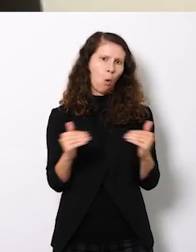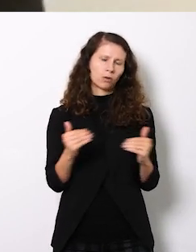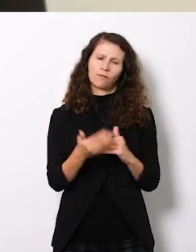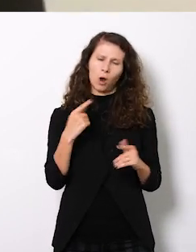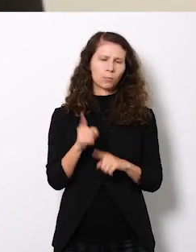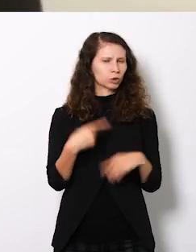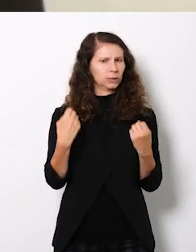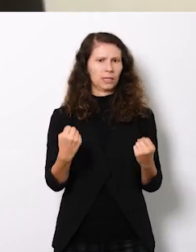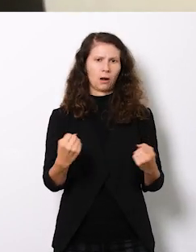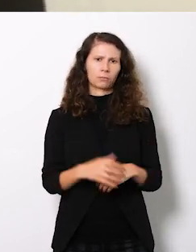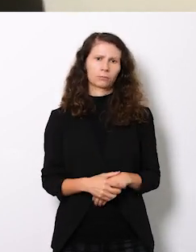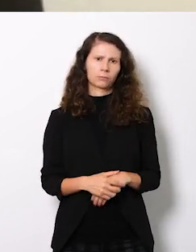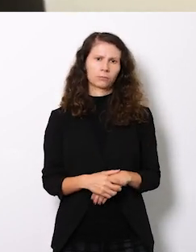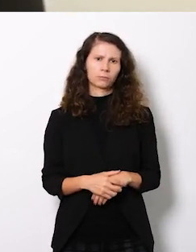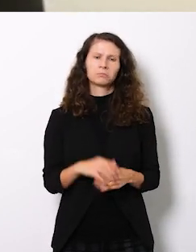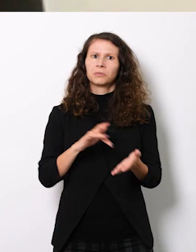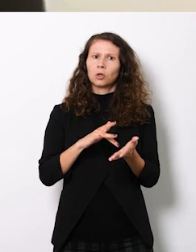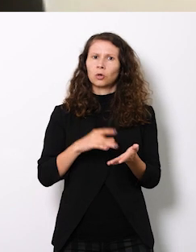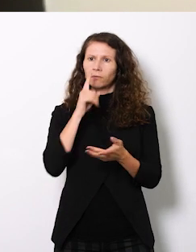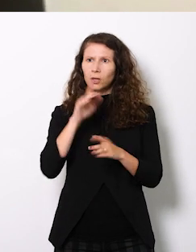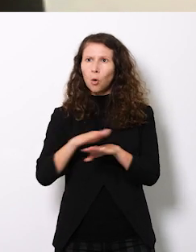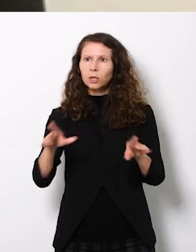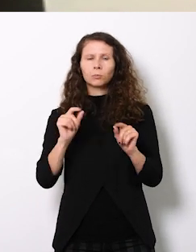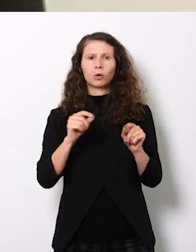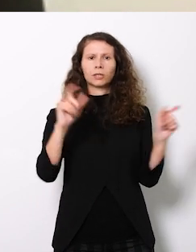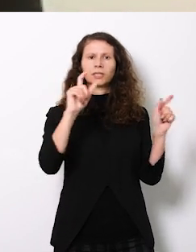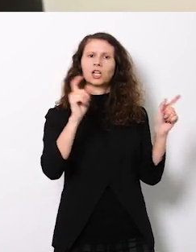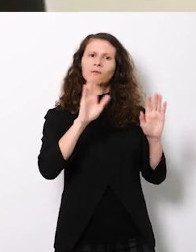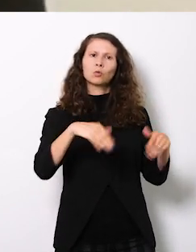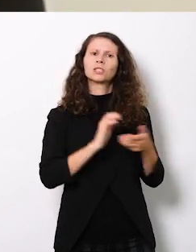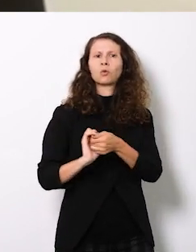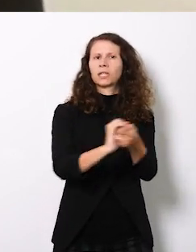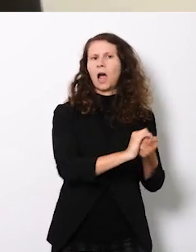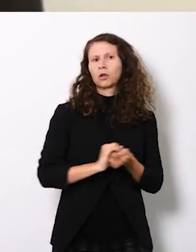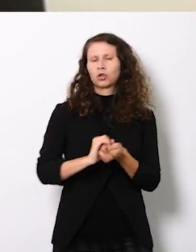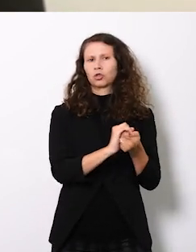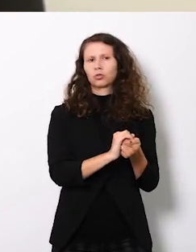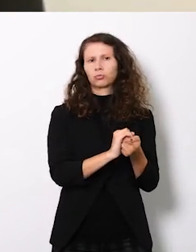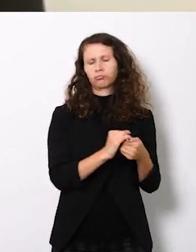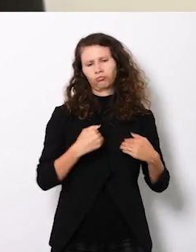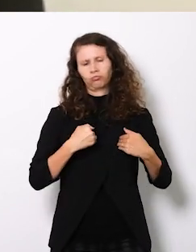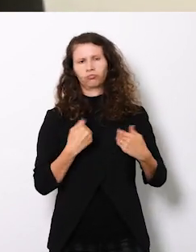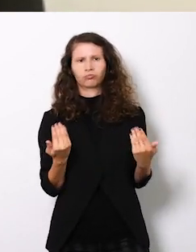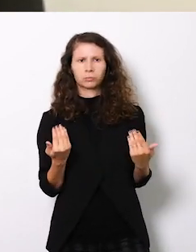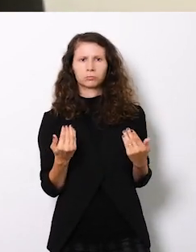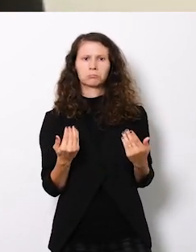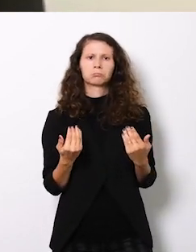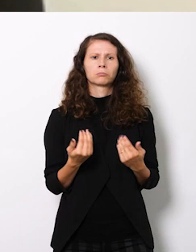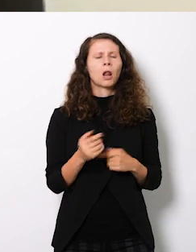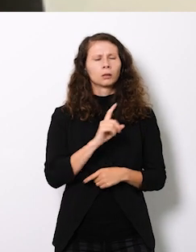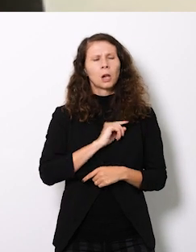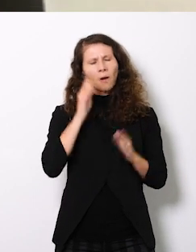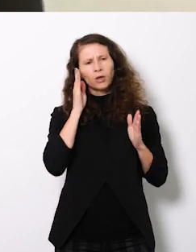am Ende nicht unsolidarisch gegenüber der Gesellschaft ist, weil man dann darauf setzt, Grundsicherung